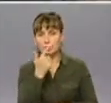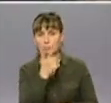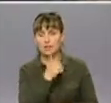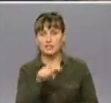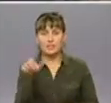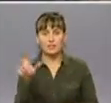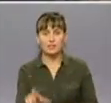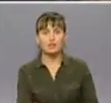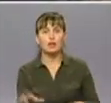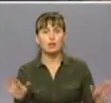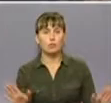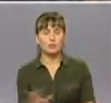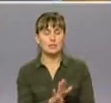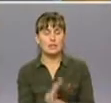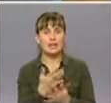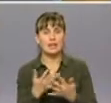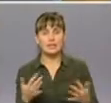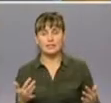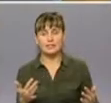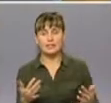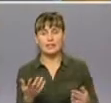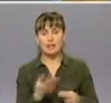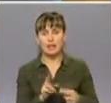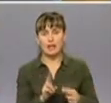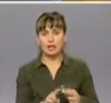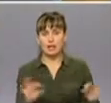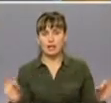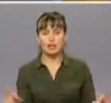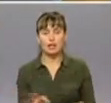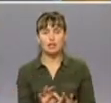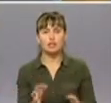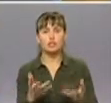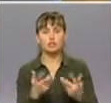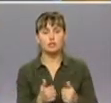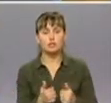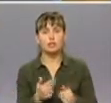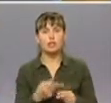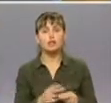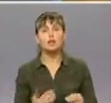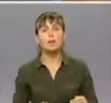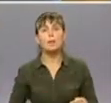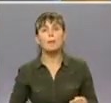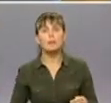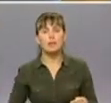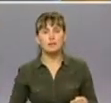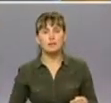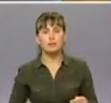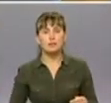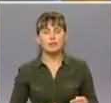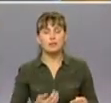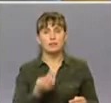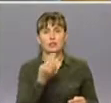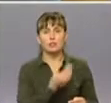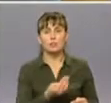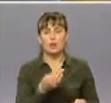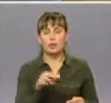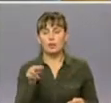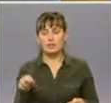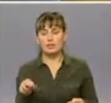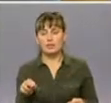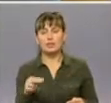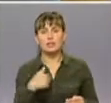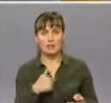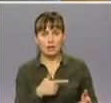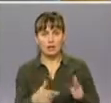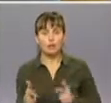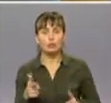по пьесе Демонуара и Денери. Это классика считается, это комедия плаща и шпаги. Я